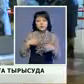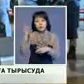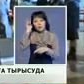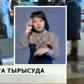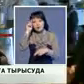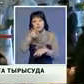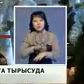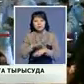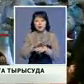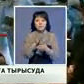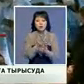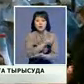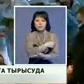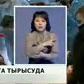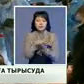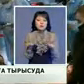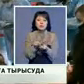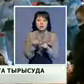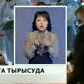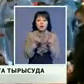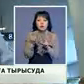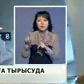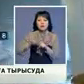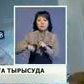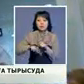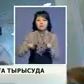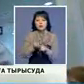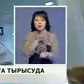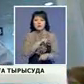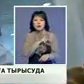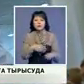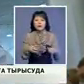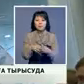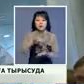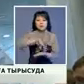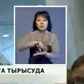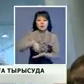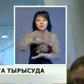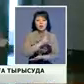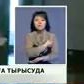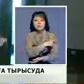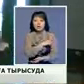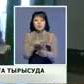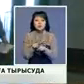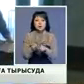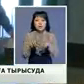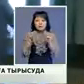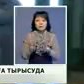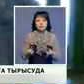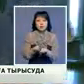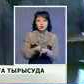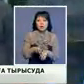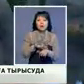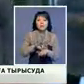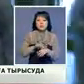жұмыстары өтті. Мемлекеттік санитарлық эпидемиологиялық қадағалау мекемесінің қызметкерлері мен қаладағы медицина мамандары әуежай әкімшілігімен бірлесіп,